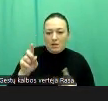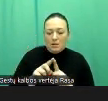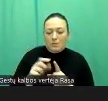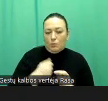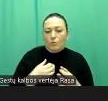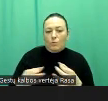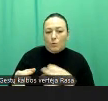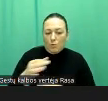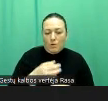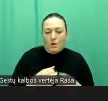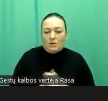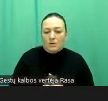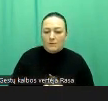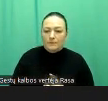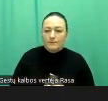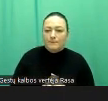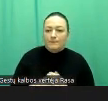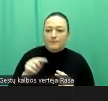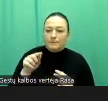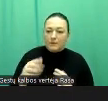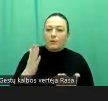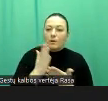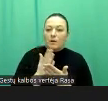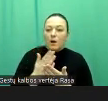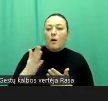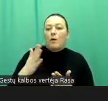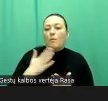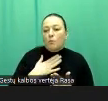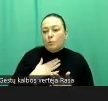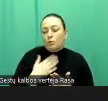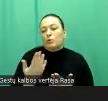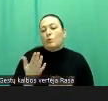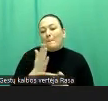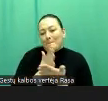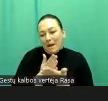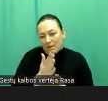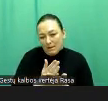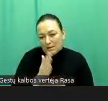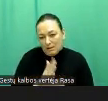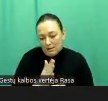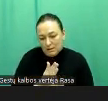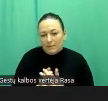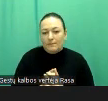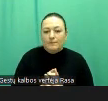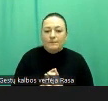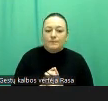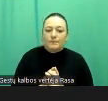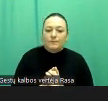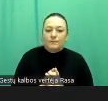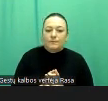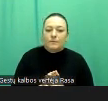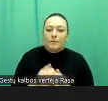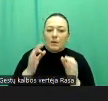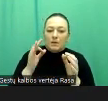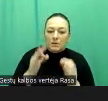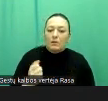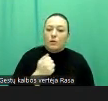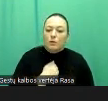Štai tokia yra mūsų tarptautinės patirties sritis ir mes tikrai